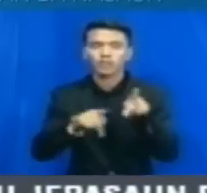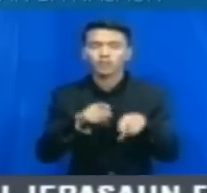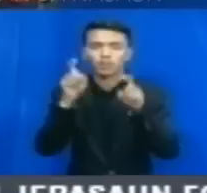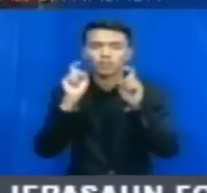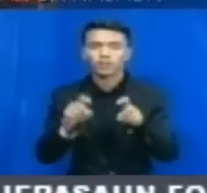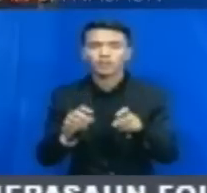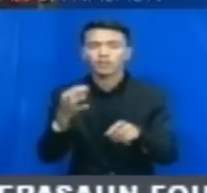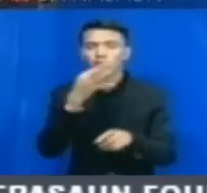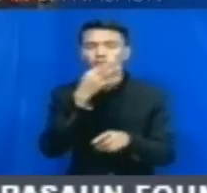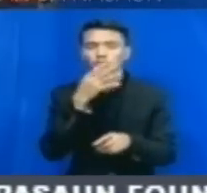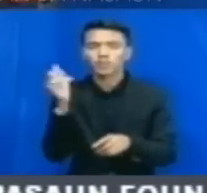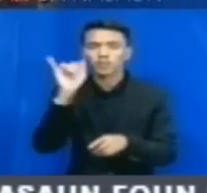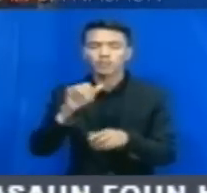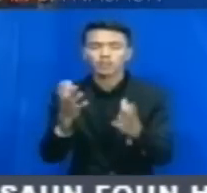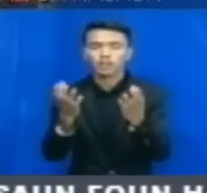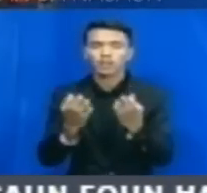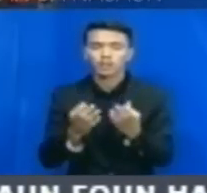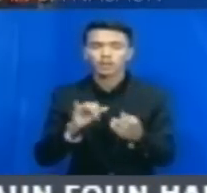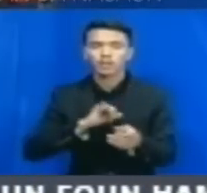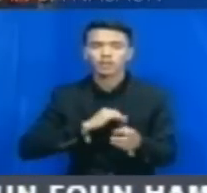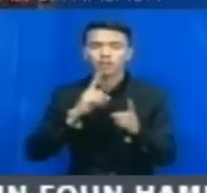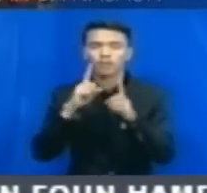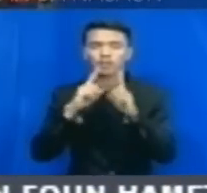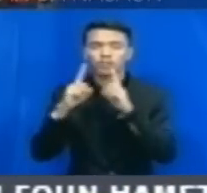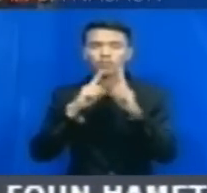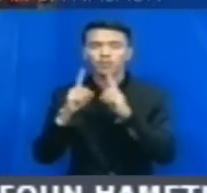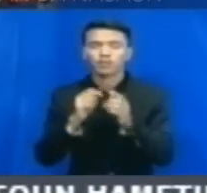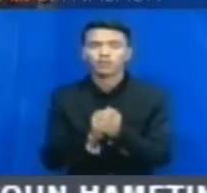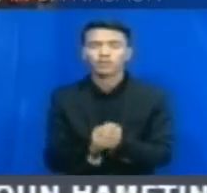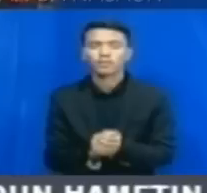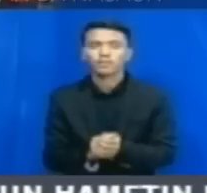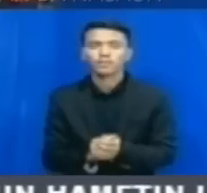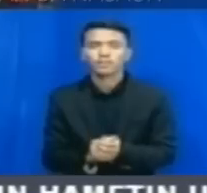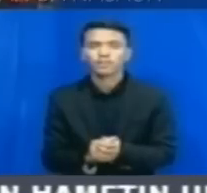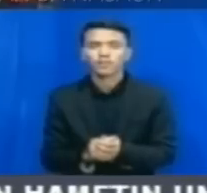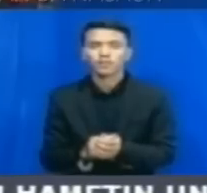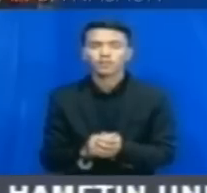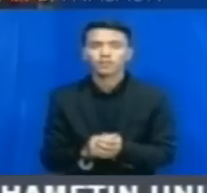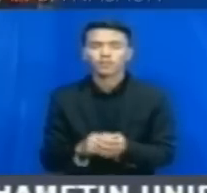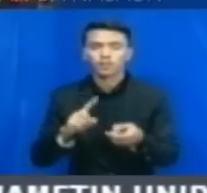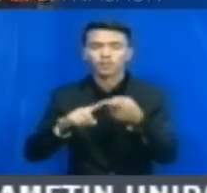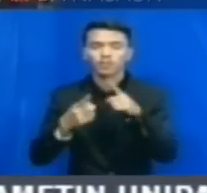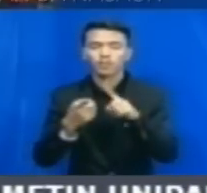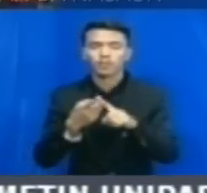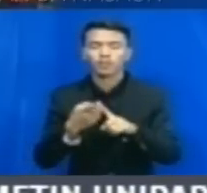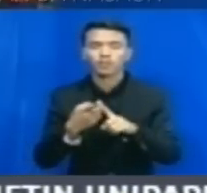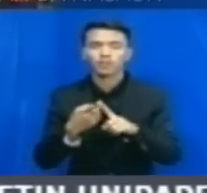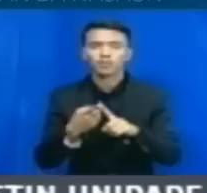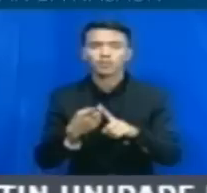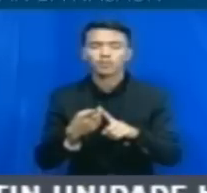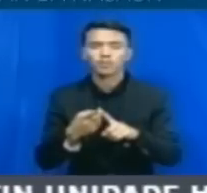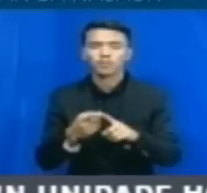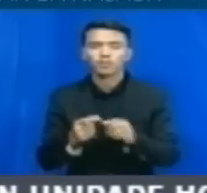sana. I hawa keratus explica deh kalau mesum tante mau Luis o hanya kolega juventus dan bermaka